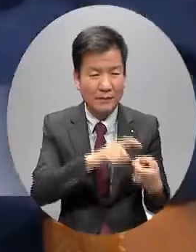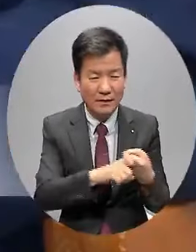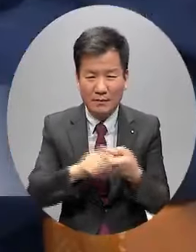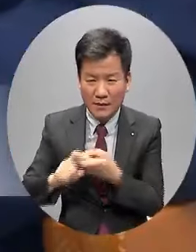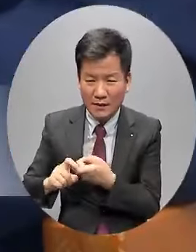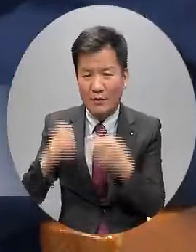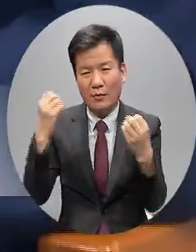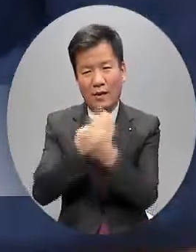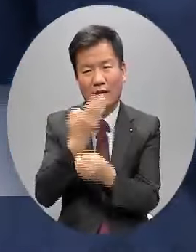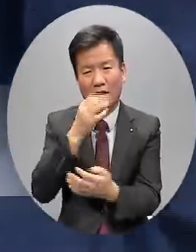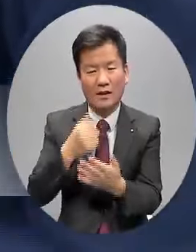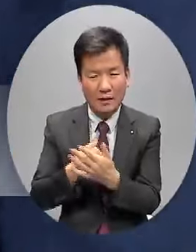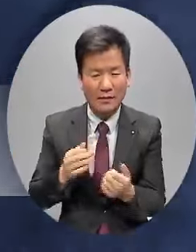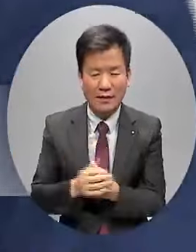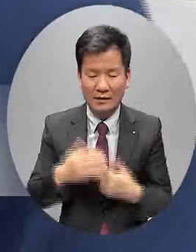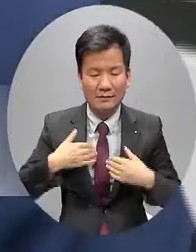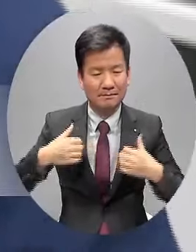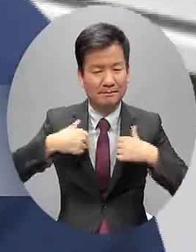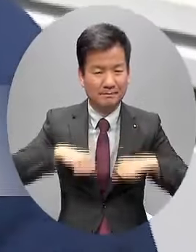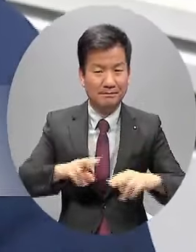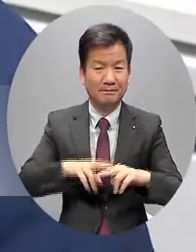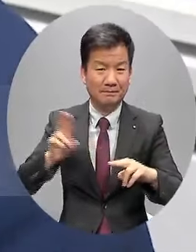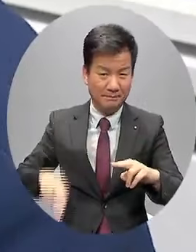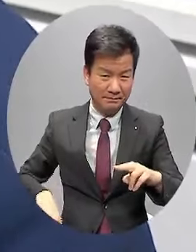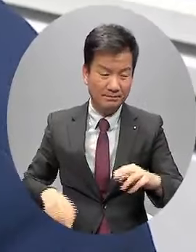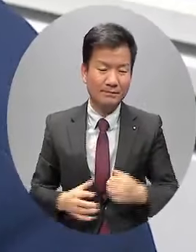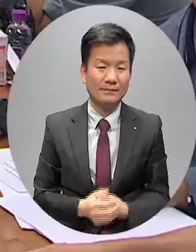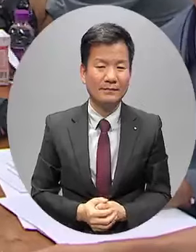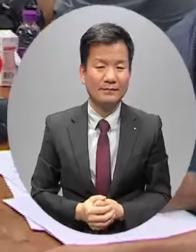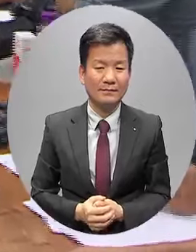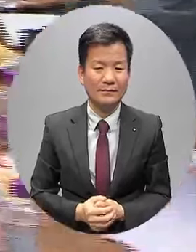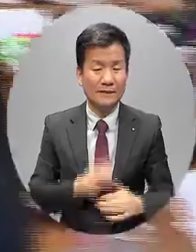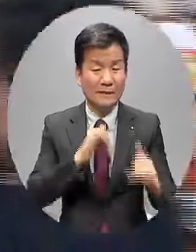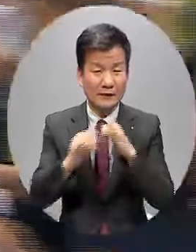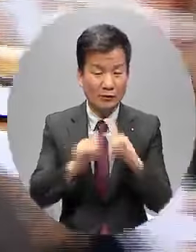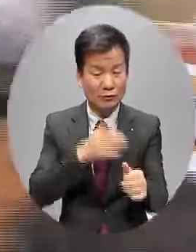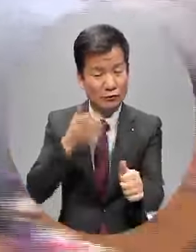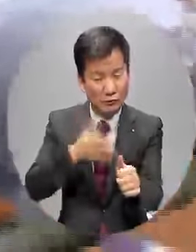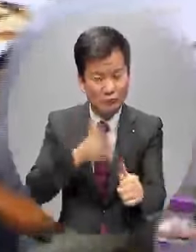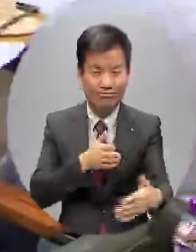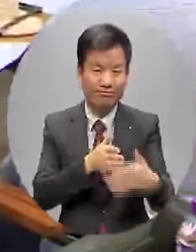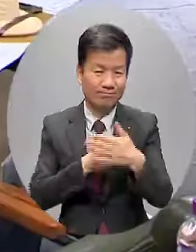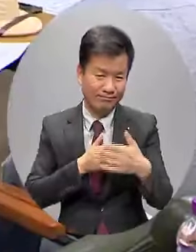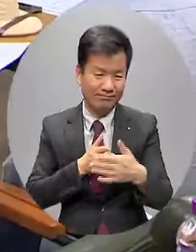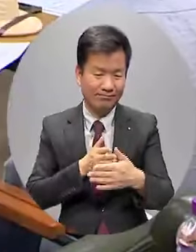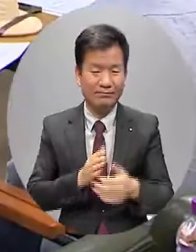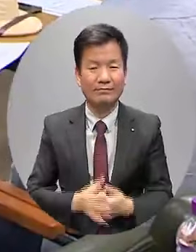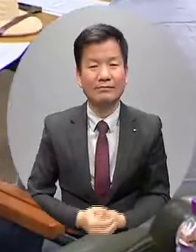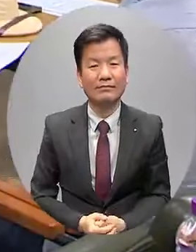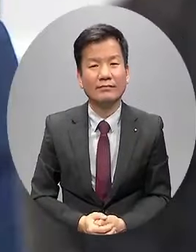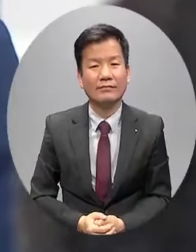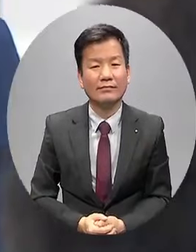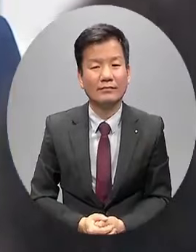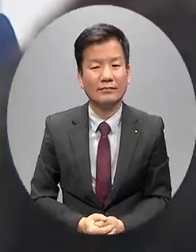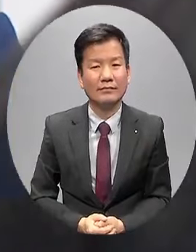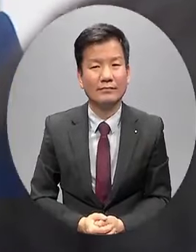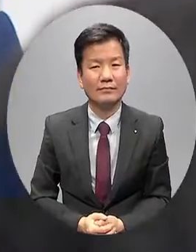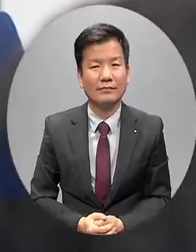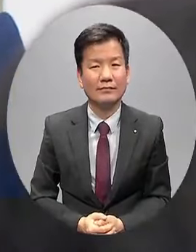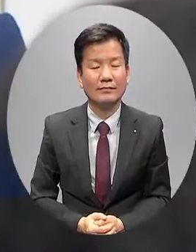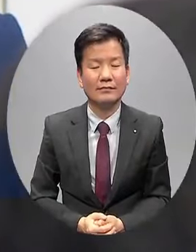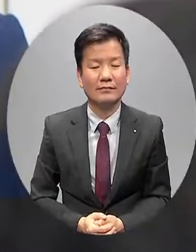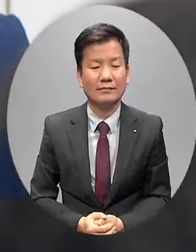같다면서 창립에서 손을 겁니다 취재진의 인터뷰 요청도 거절했습니다